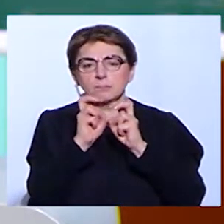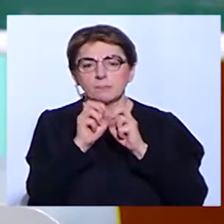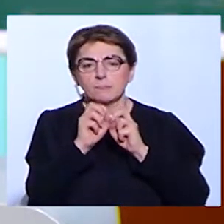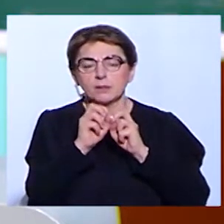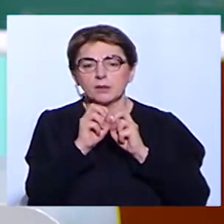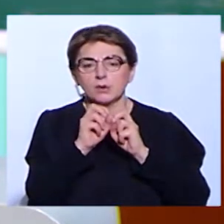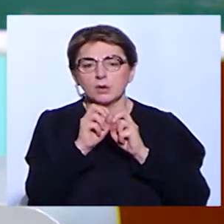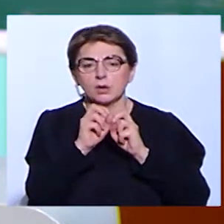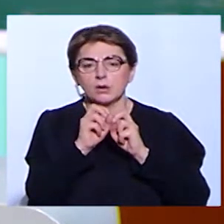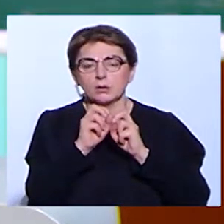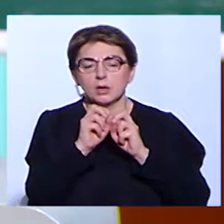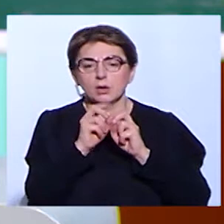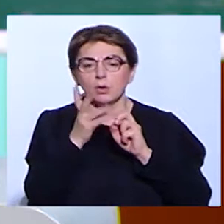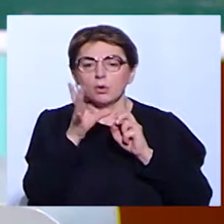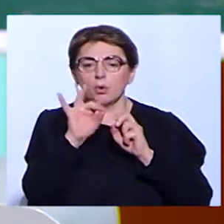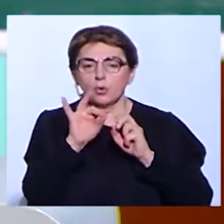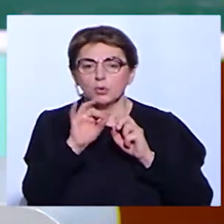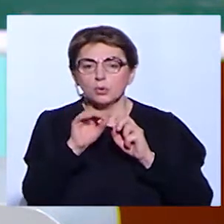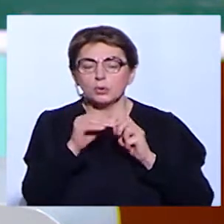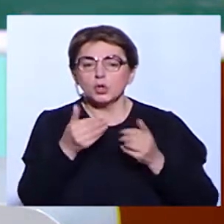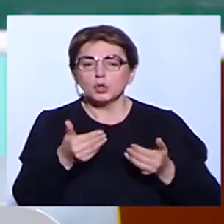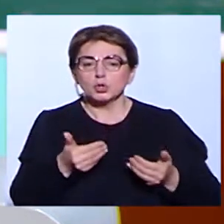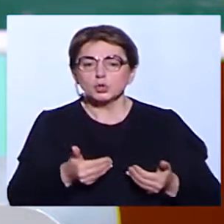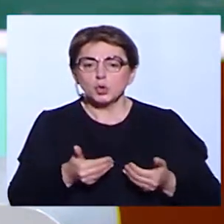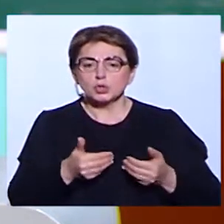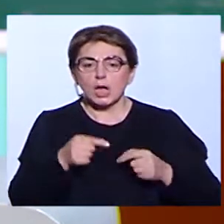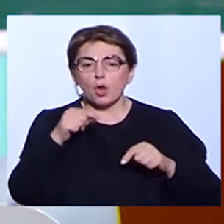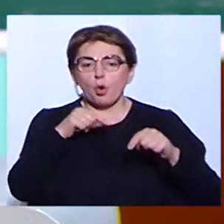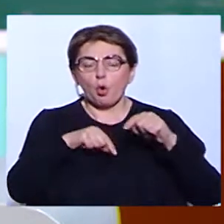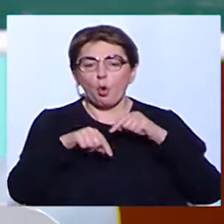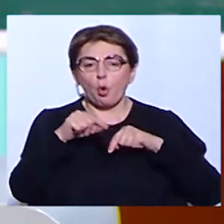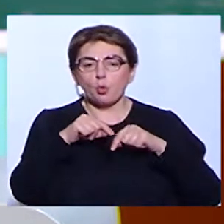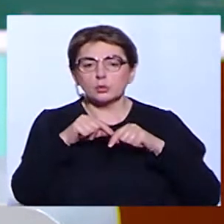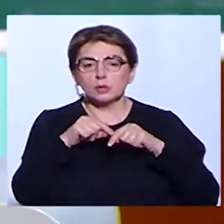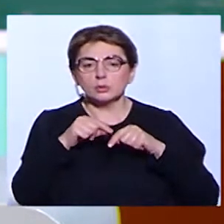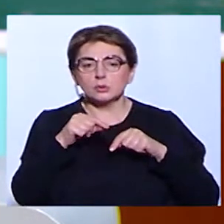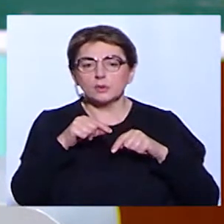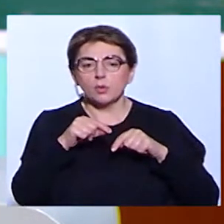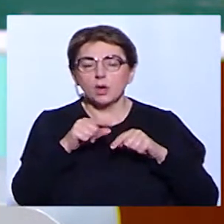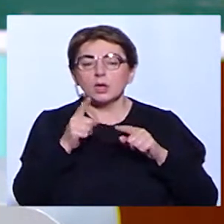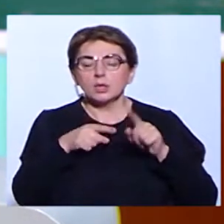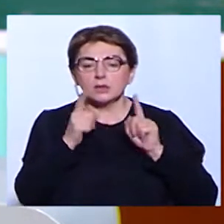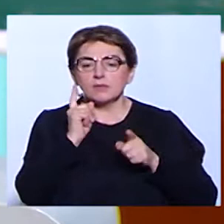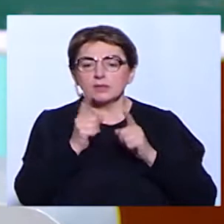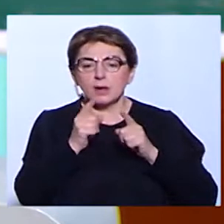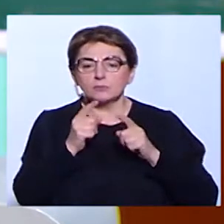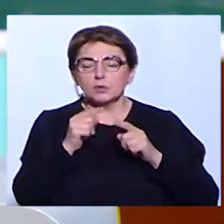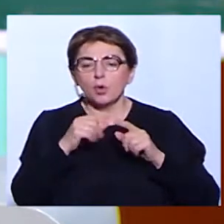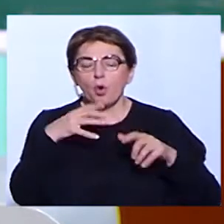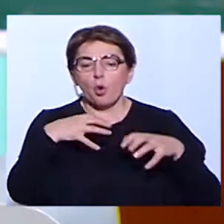ხოლო ბიოლოგიური ევოლუცია ცოცხალ ორგანიზმთა ორგანული იგივე ორგანული